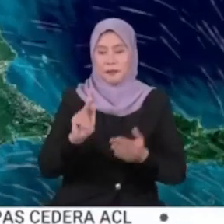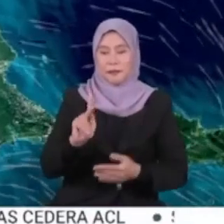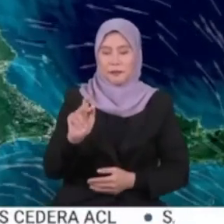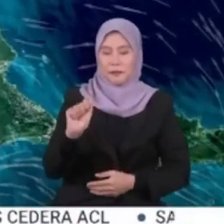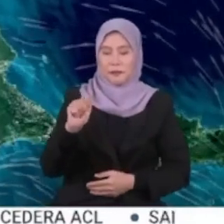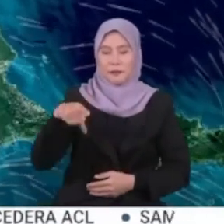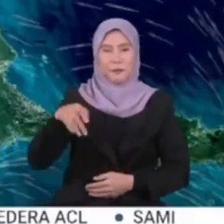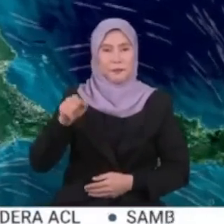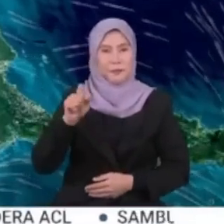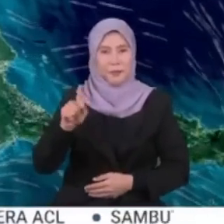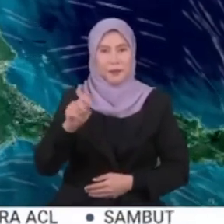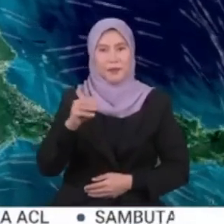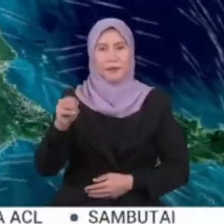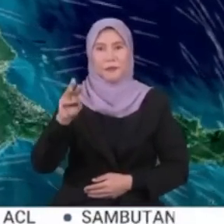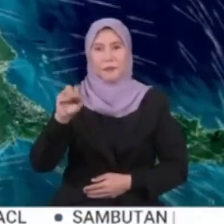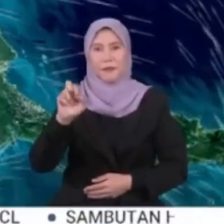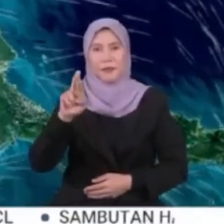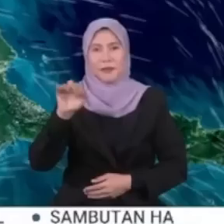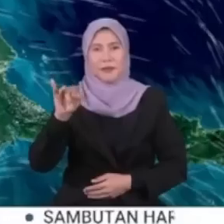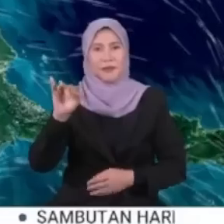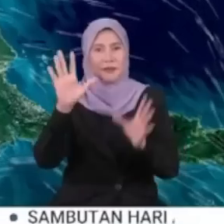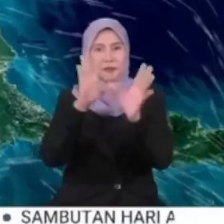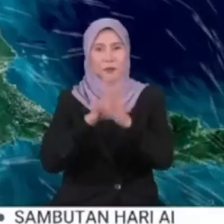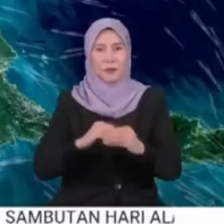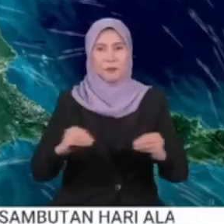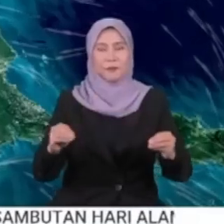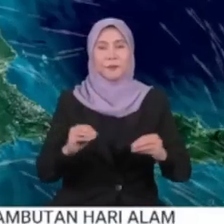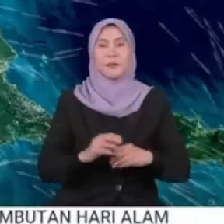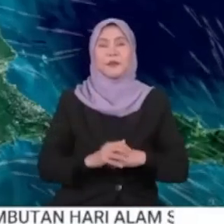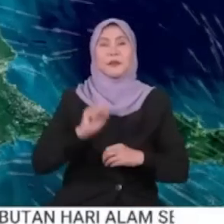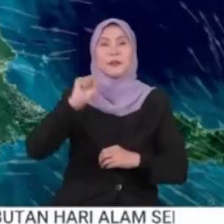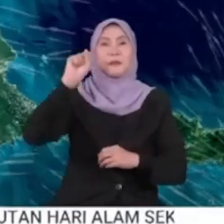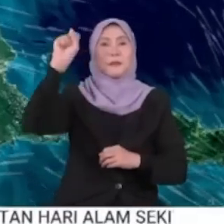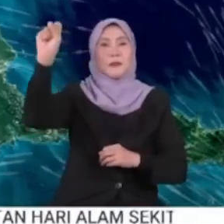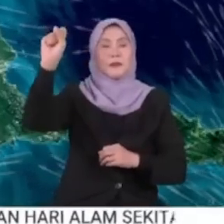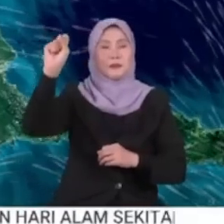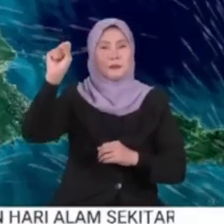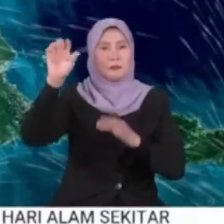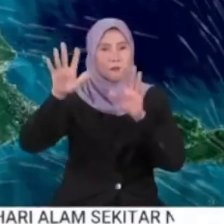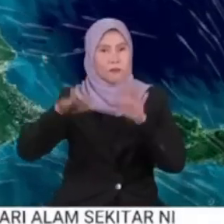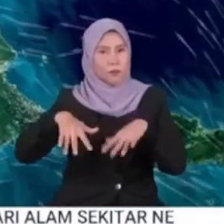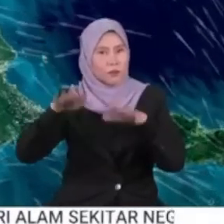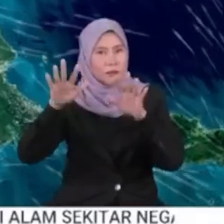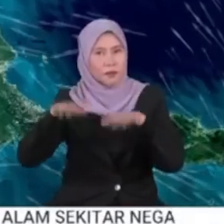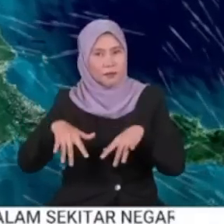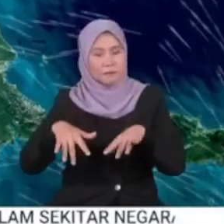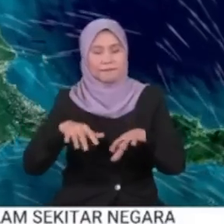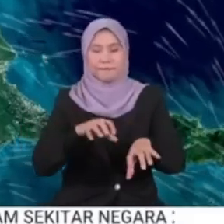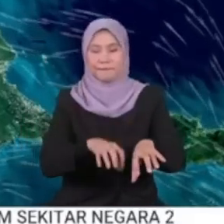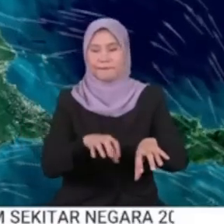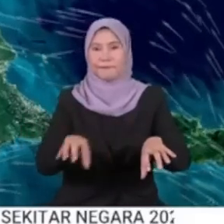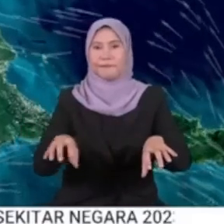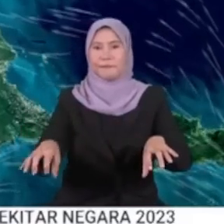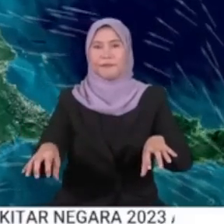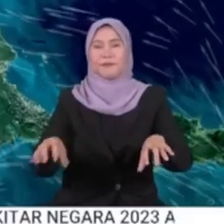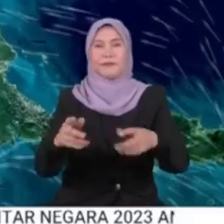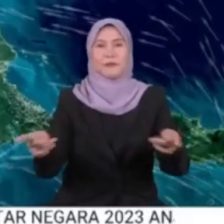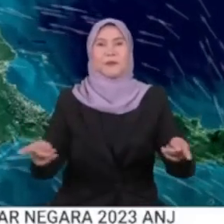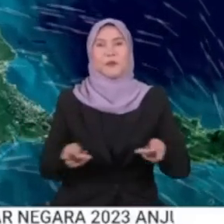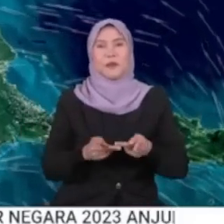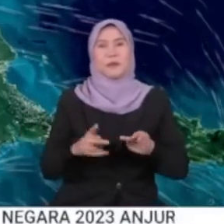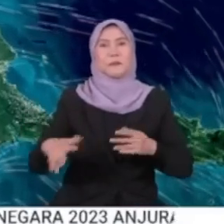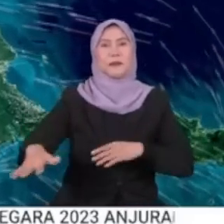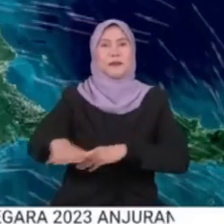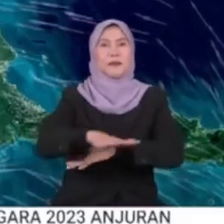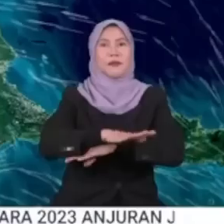Kapit serta di bahagian Miri negeri Sarawak. Manakala bagi negeri Sabah pula, keadaan hujan dilihat di satu dua tempat melibatkan kawasan di